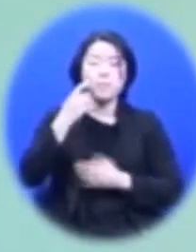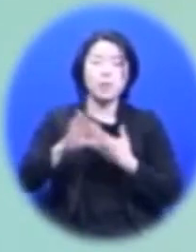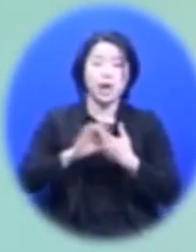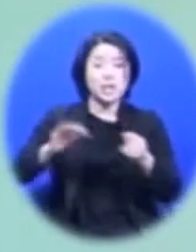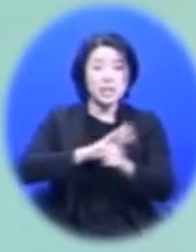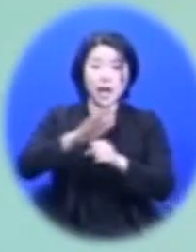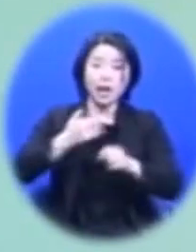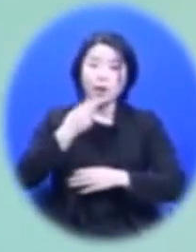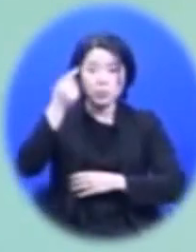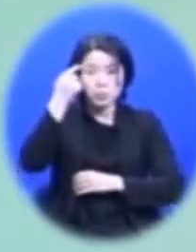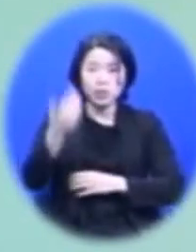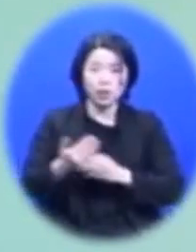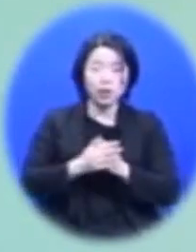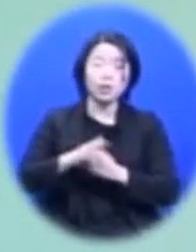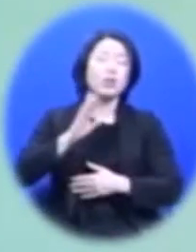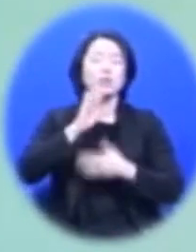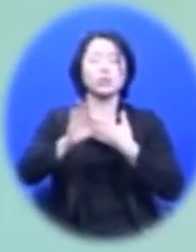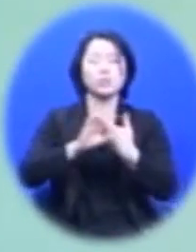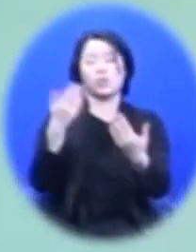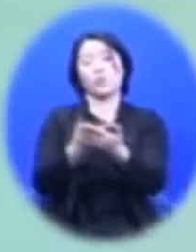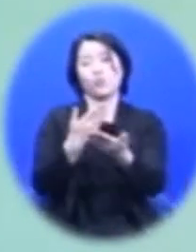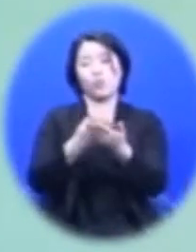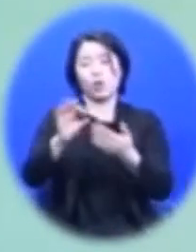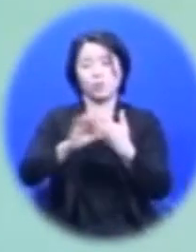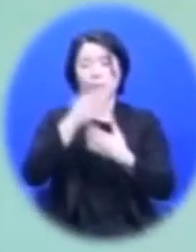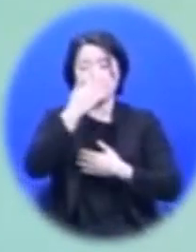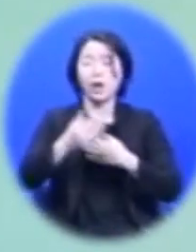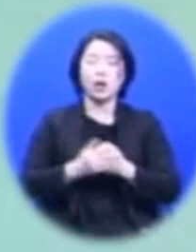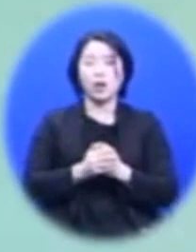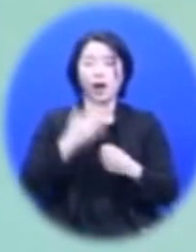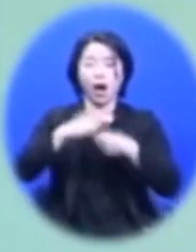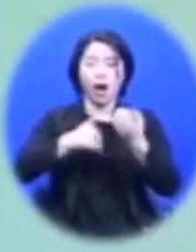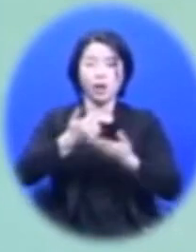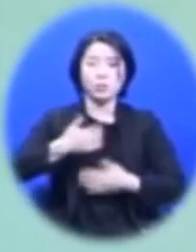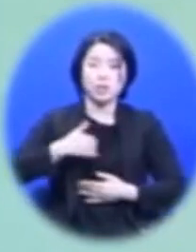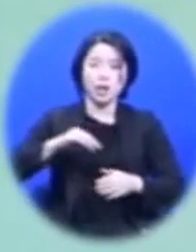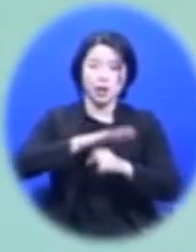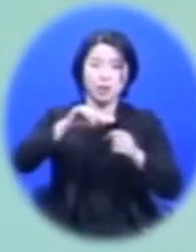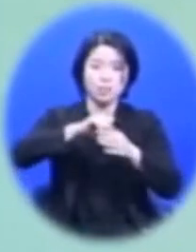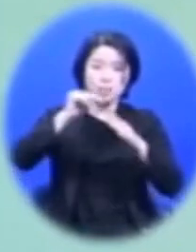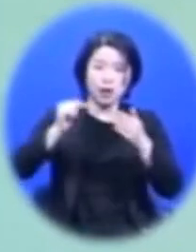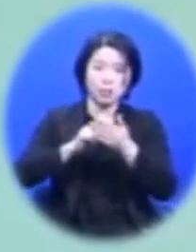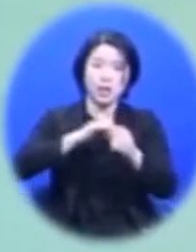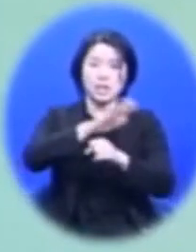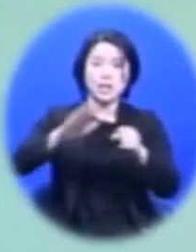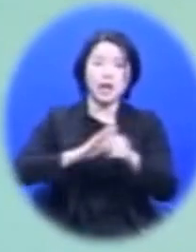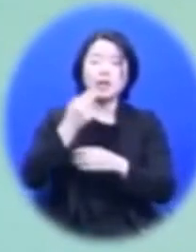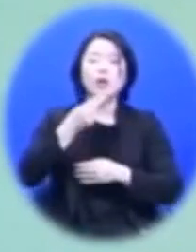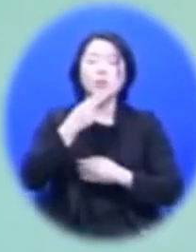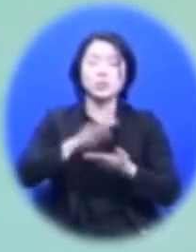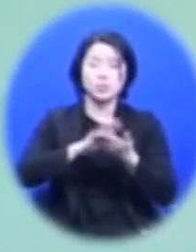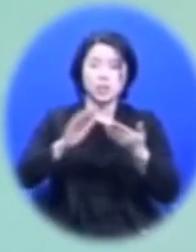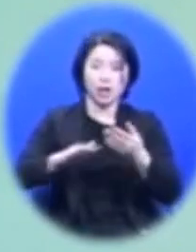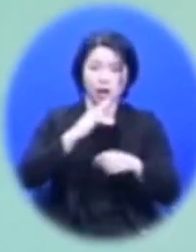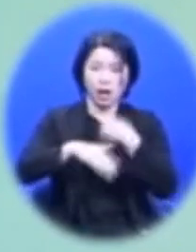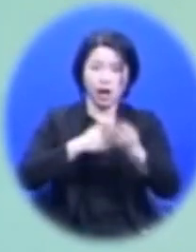없습니까? 그러면 구하시면 돼요. 하나님, 제가 마음에 사랑이 없습니다. 하나님께서 우리가